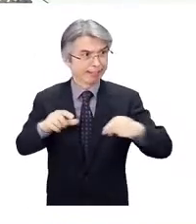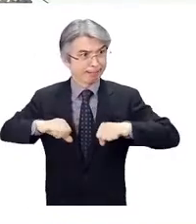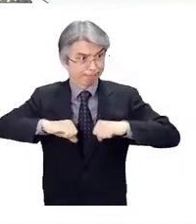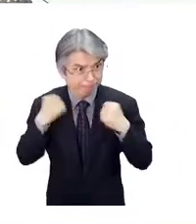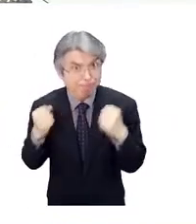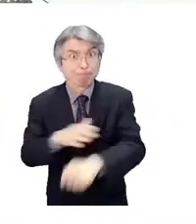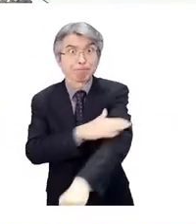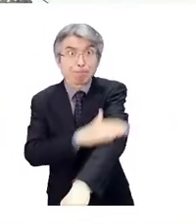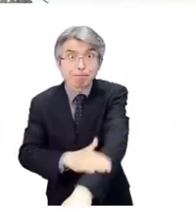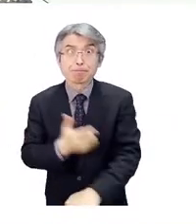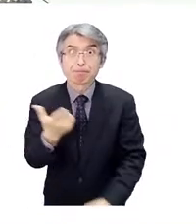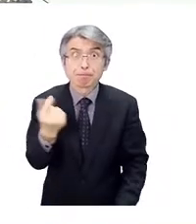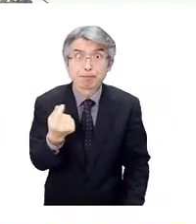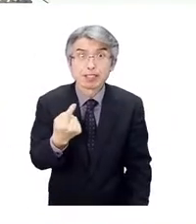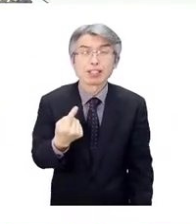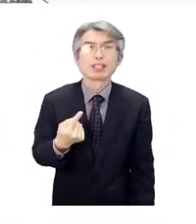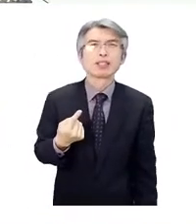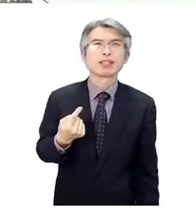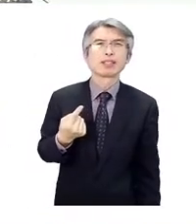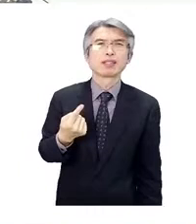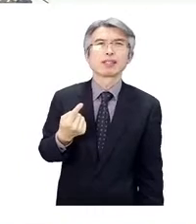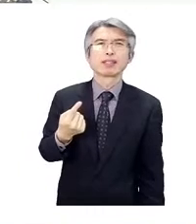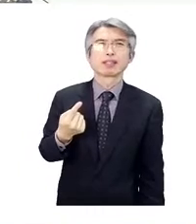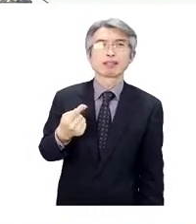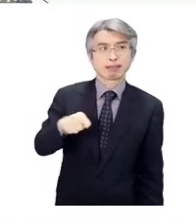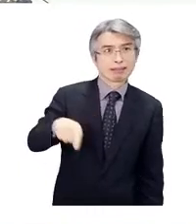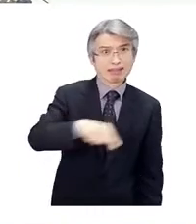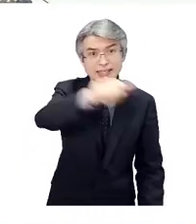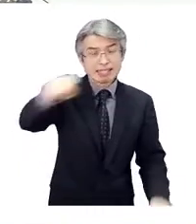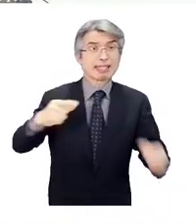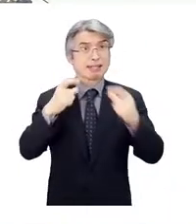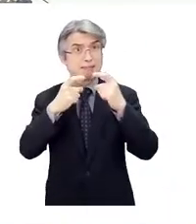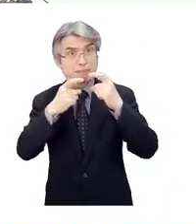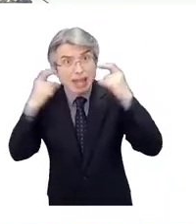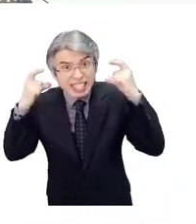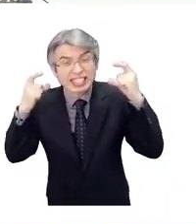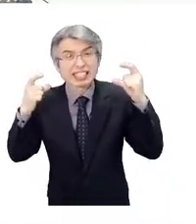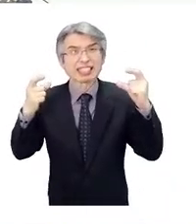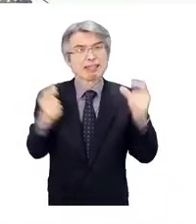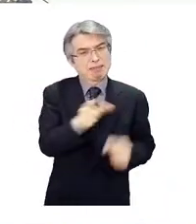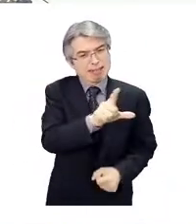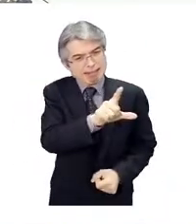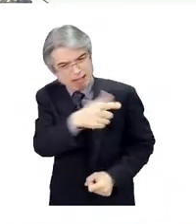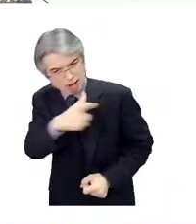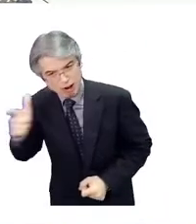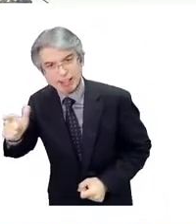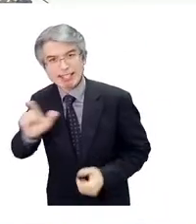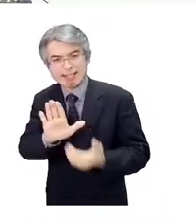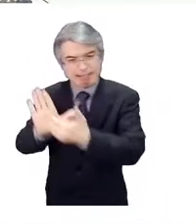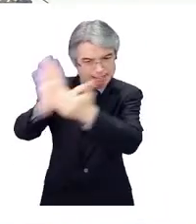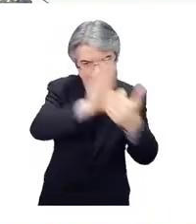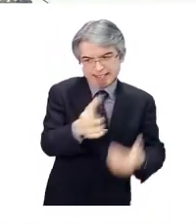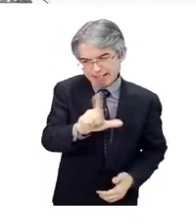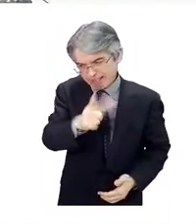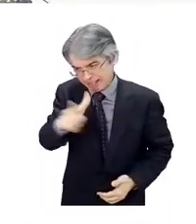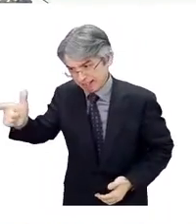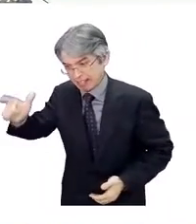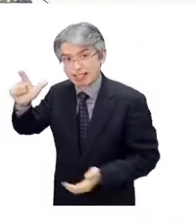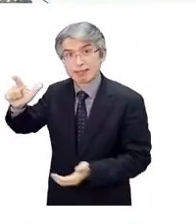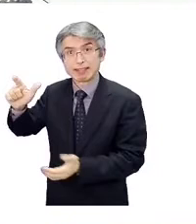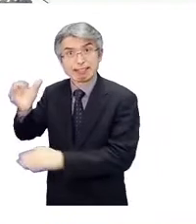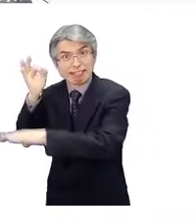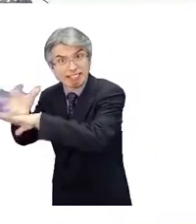총 4,455만 원을 체온계, 마스크, 손소독제 등 방역 물품을 구매하는 데